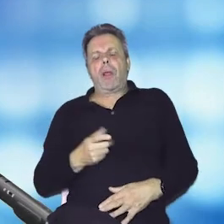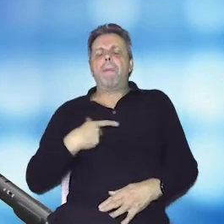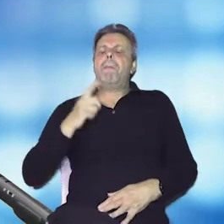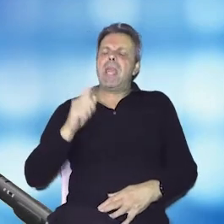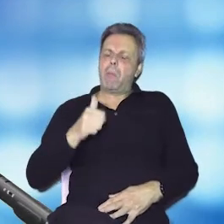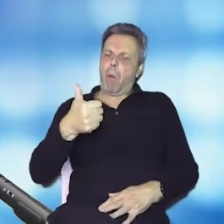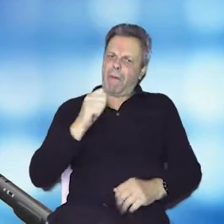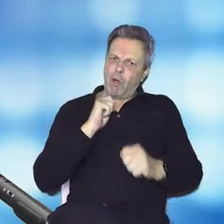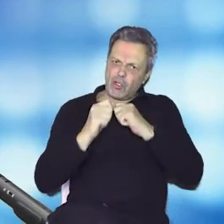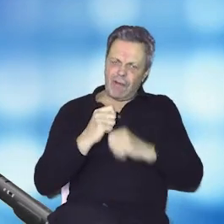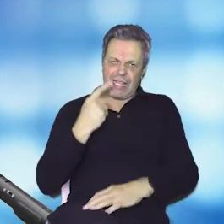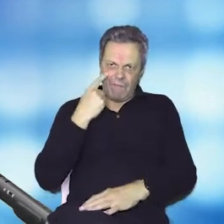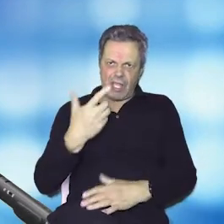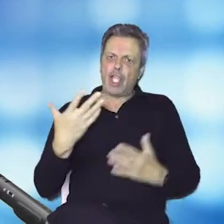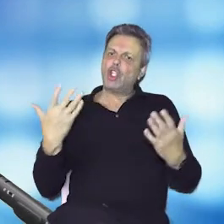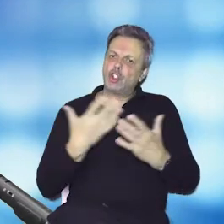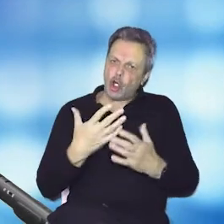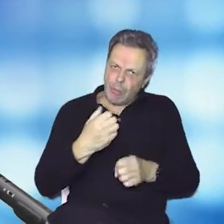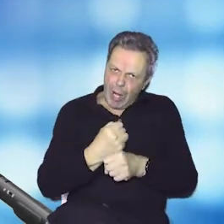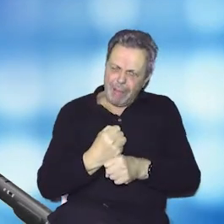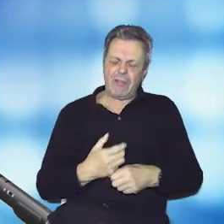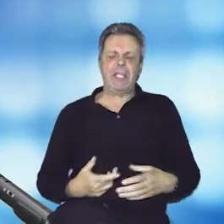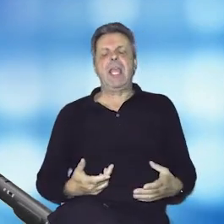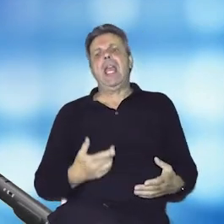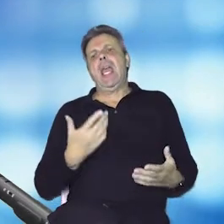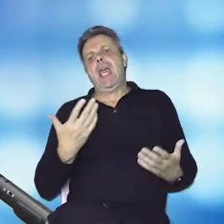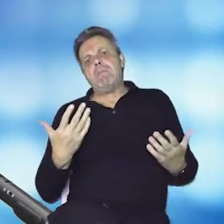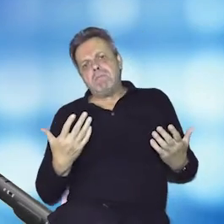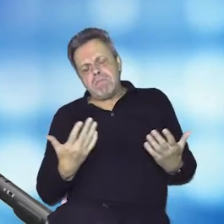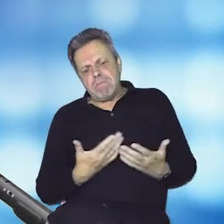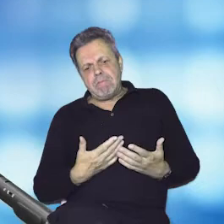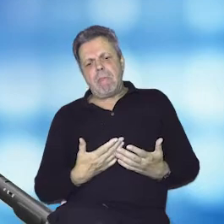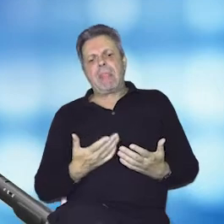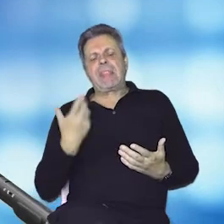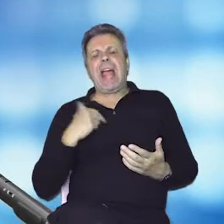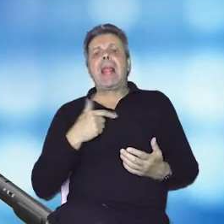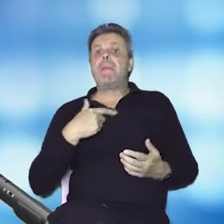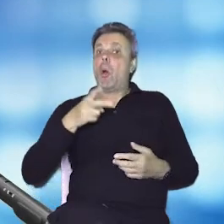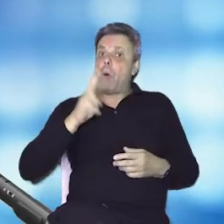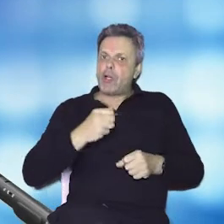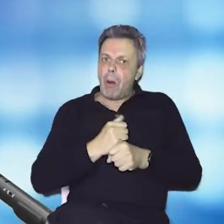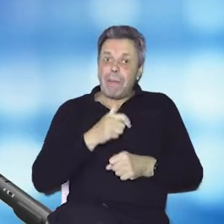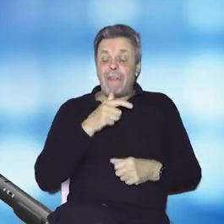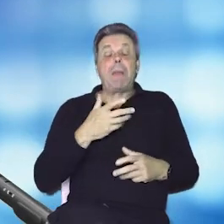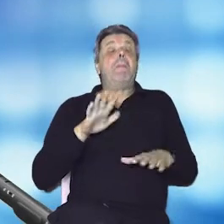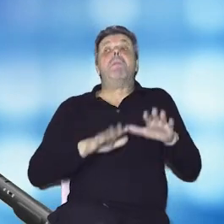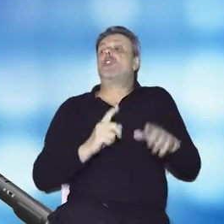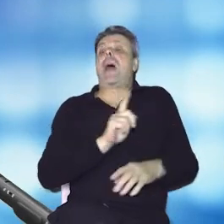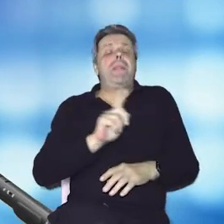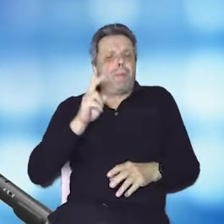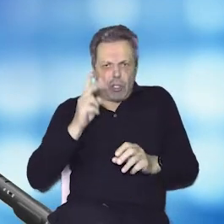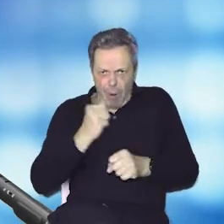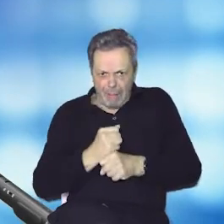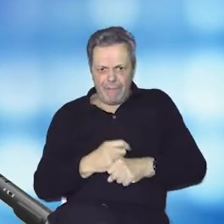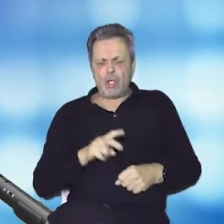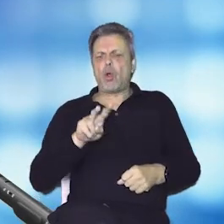moramo odrazgovarati, vidjeti što ćemo punktirati, kako ćemo, da li ćemo, da li uopće mi to možemo ili ne možemo. Kod